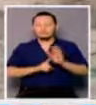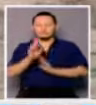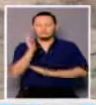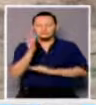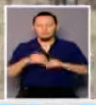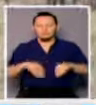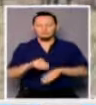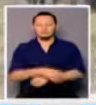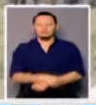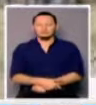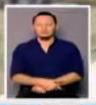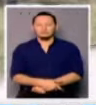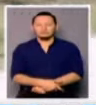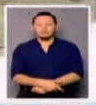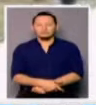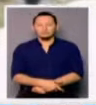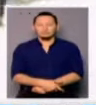отырғызды.